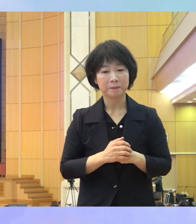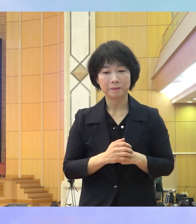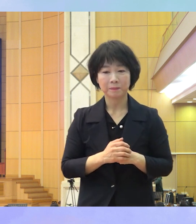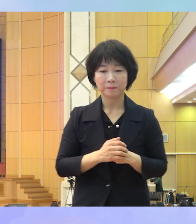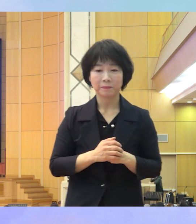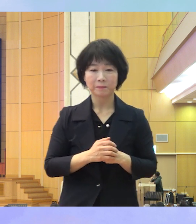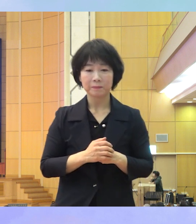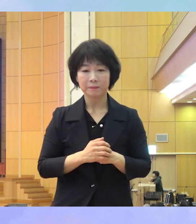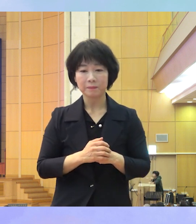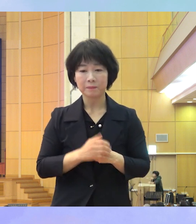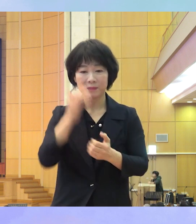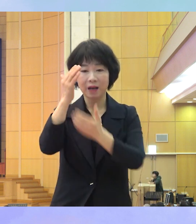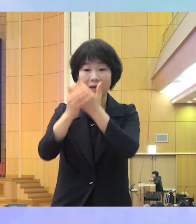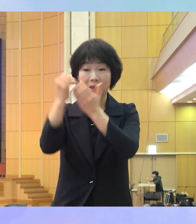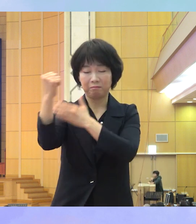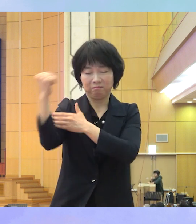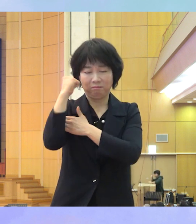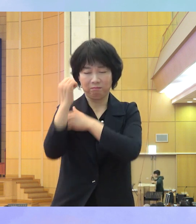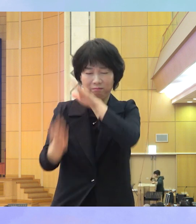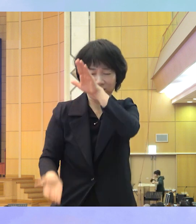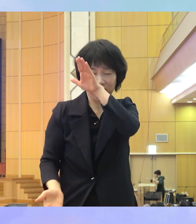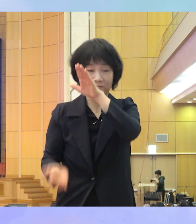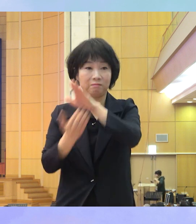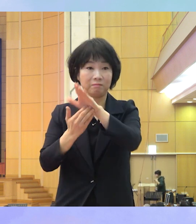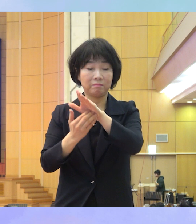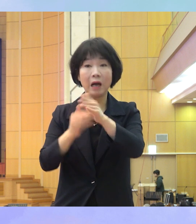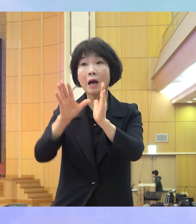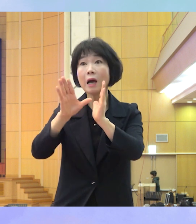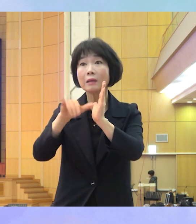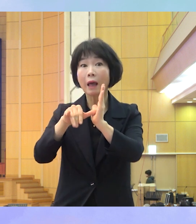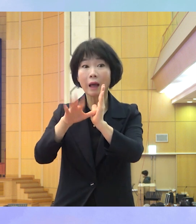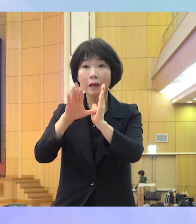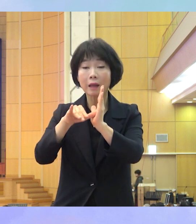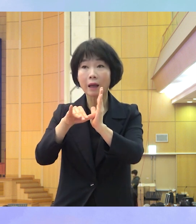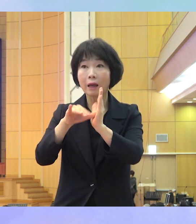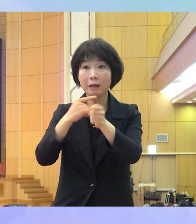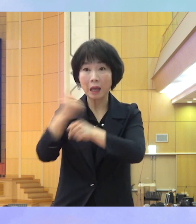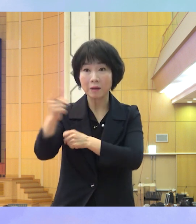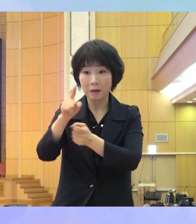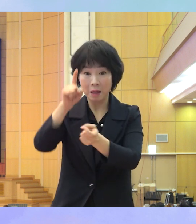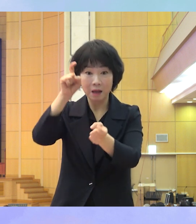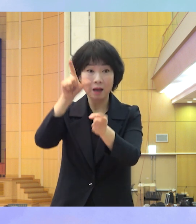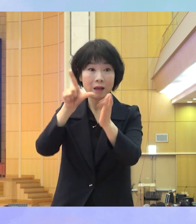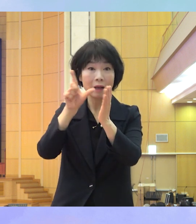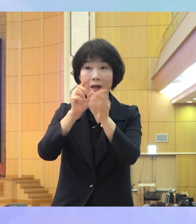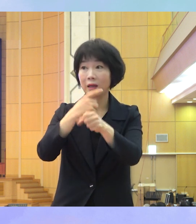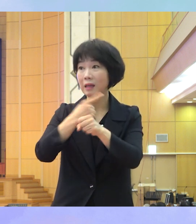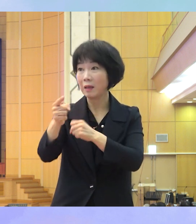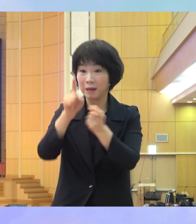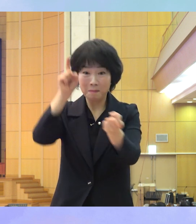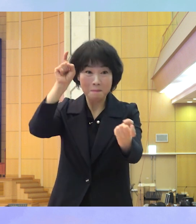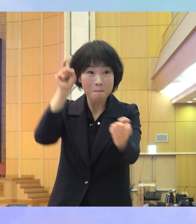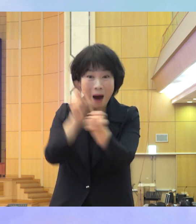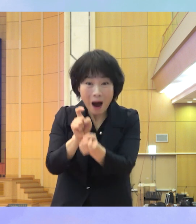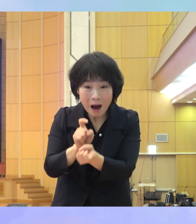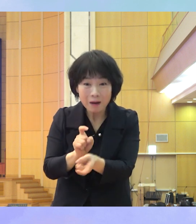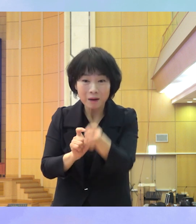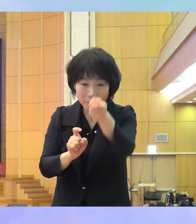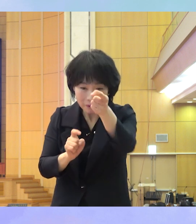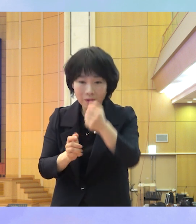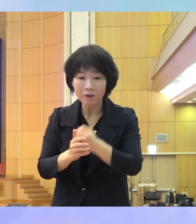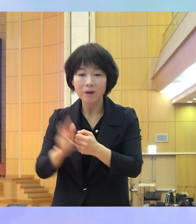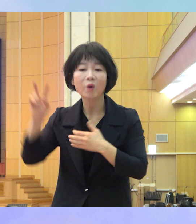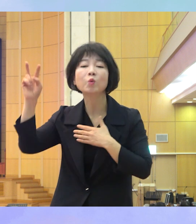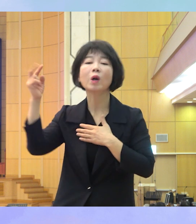무엇인지 못할 것이 없는 하나님이 기한이 이럴 때에 내년 이맘때에 너에게 돌아온다고 말했지요. 기한이